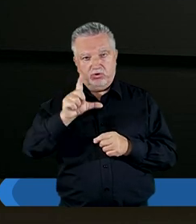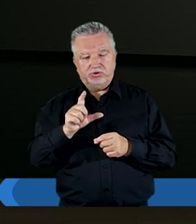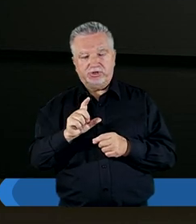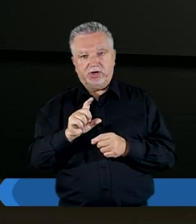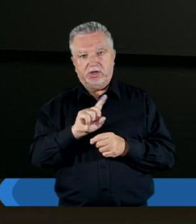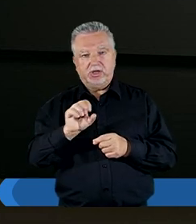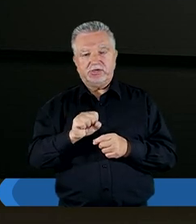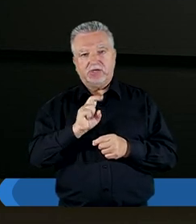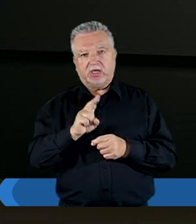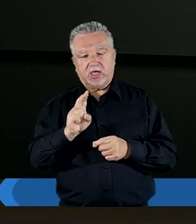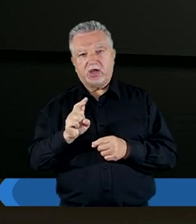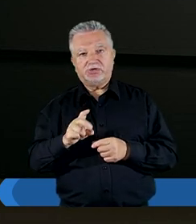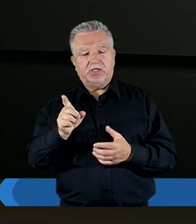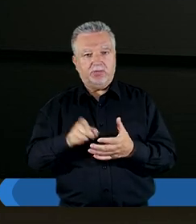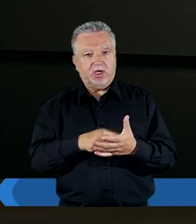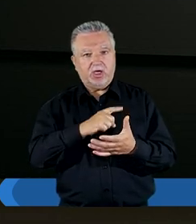niepowodzeń